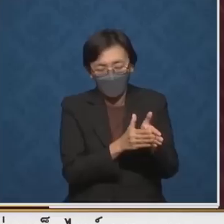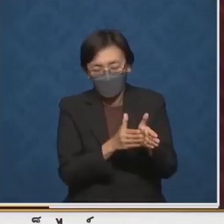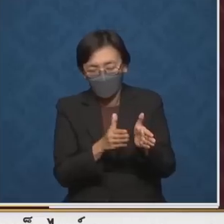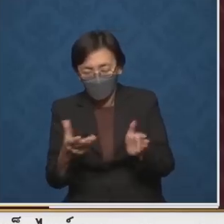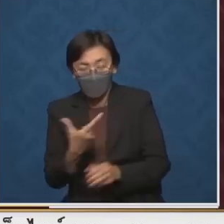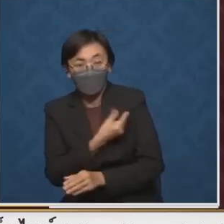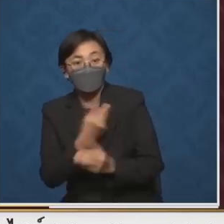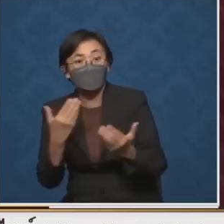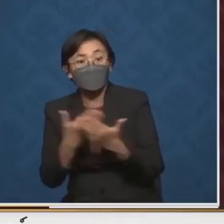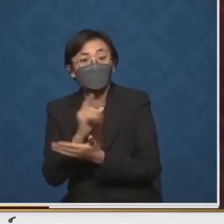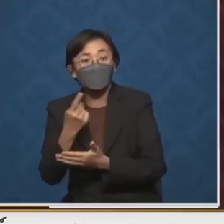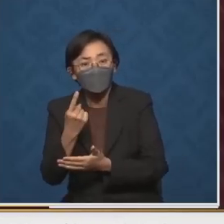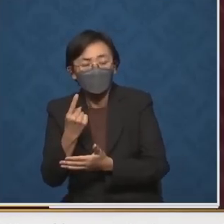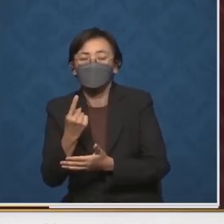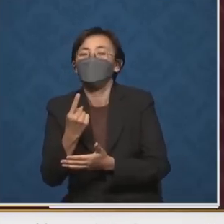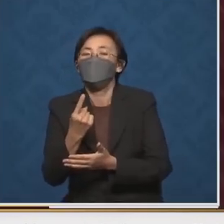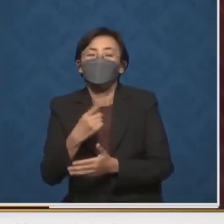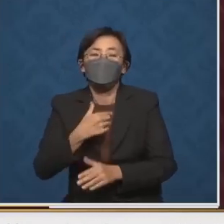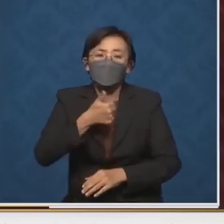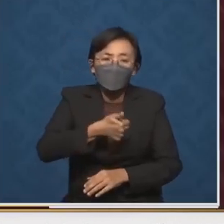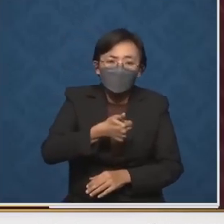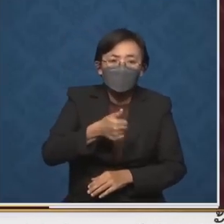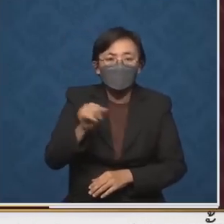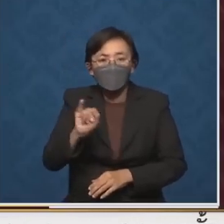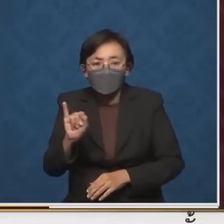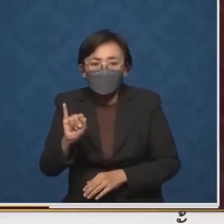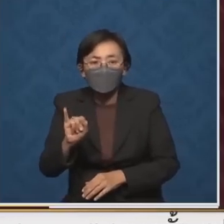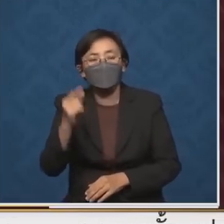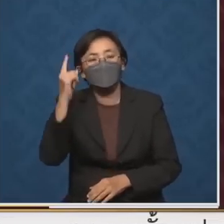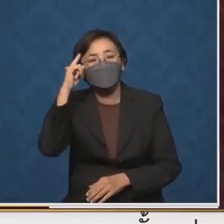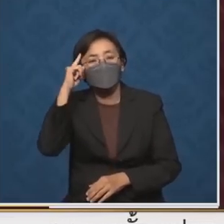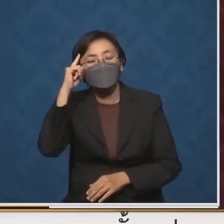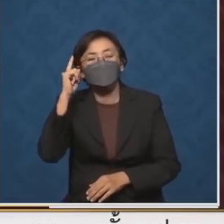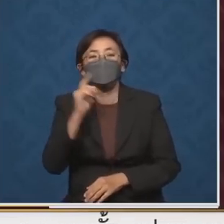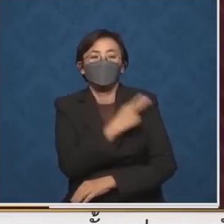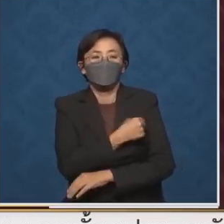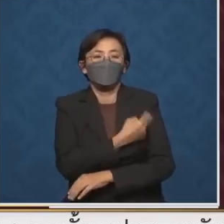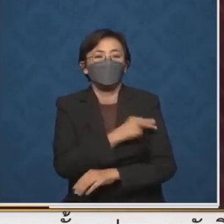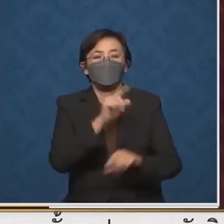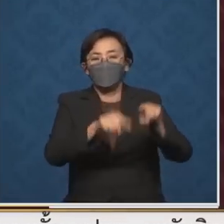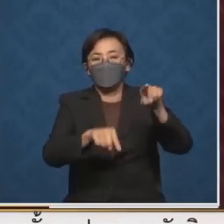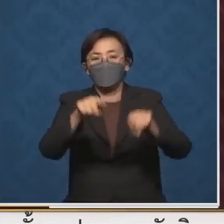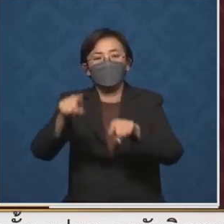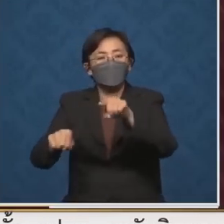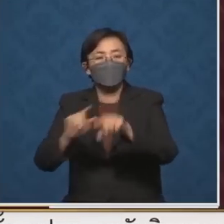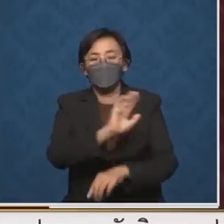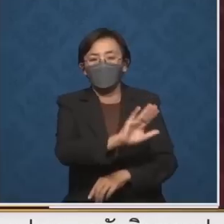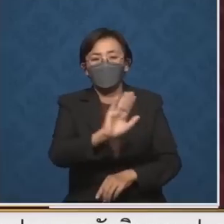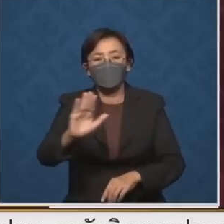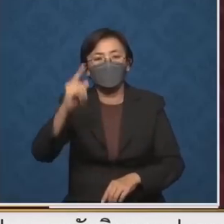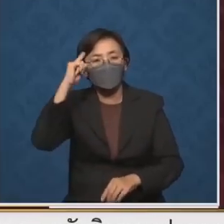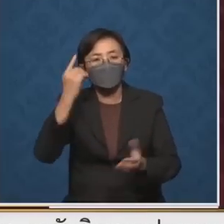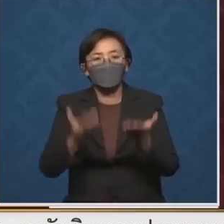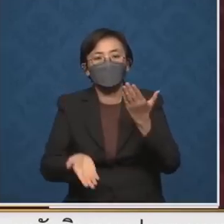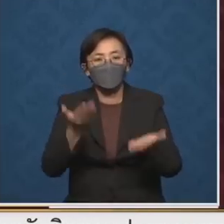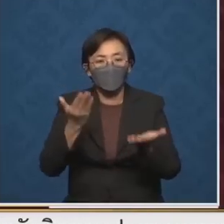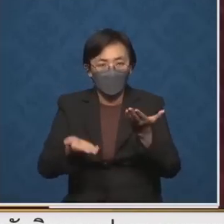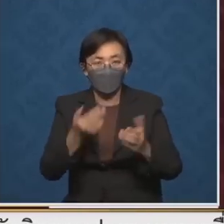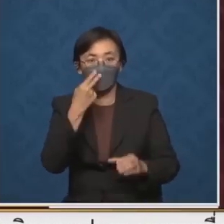ภิปลายผลเสียผลดีนะครับขึ้นอยู่กับวิจริญญาณของอาจาร์หมอแต่ละท่าน ไปดแผต่ไปครั